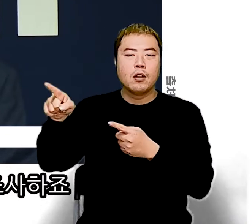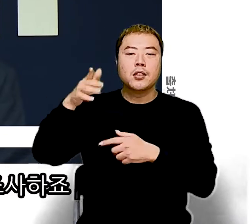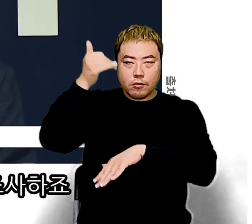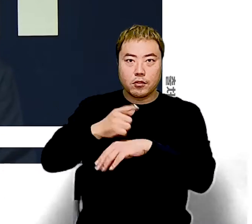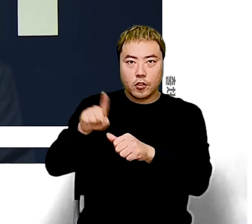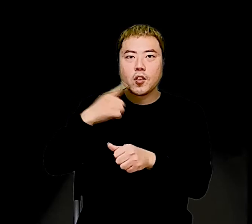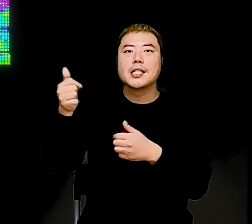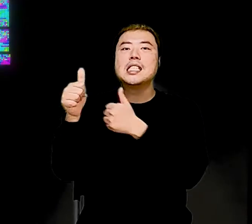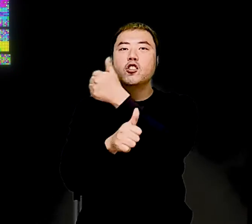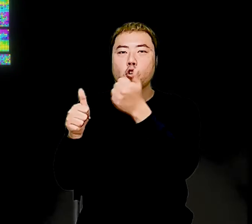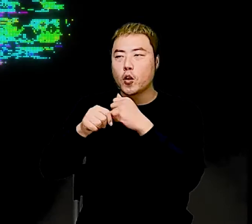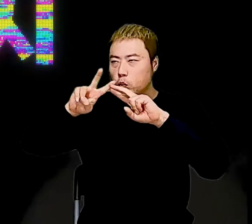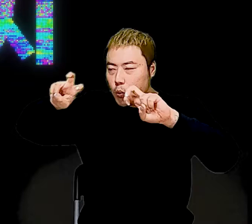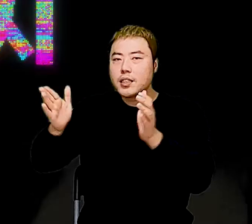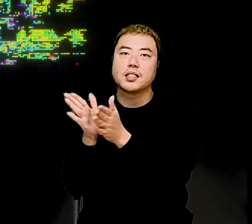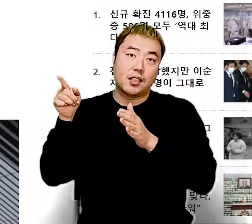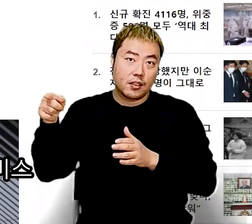임직원들을 조사하죠.